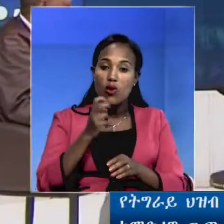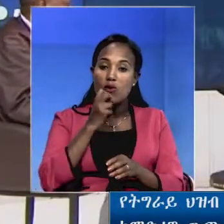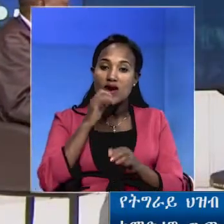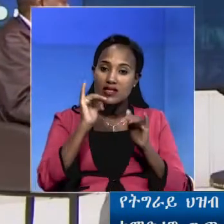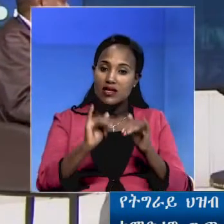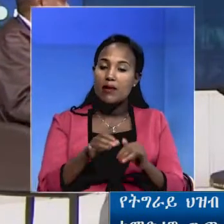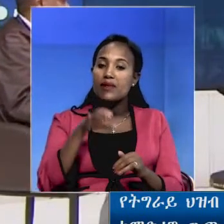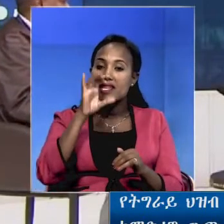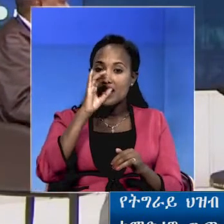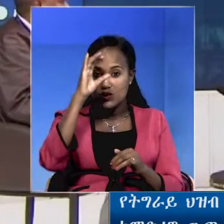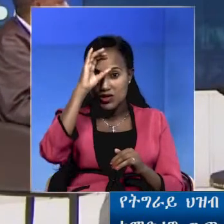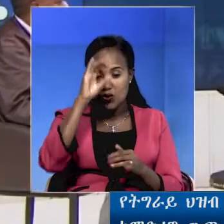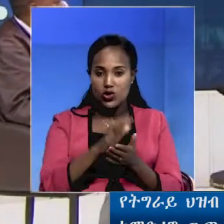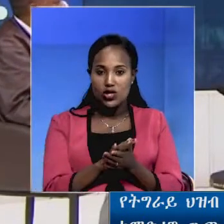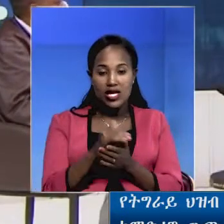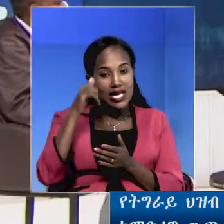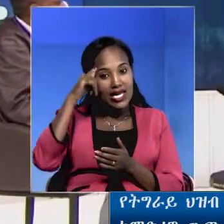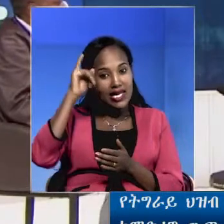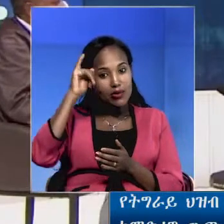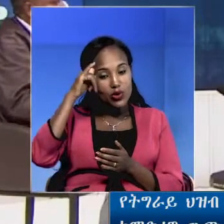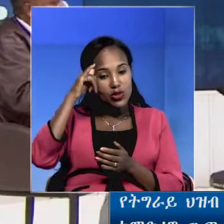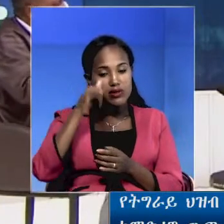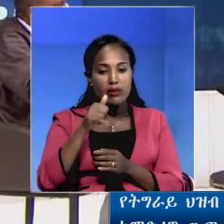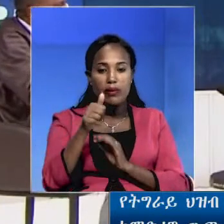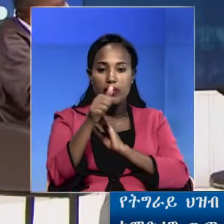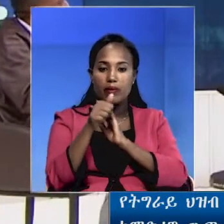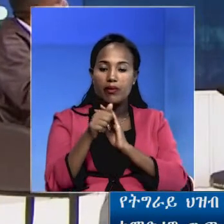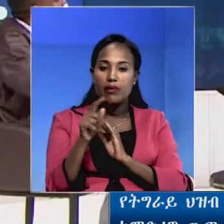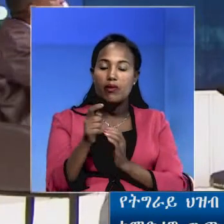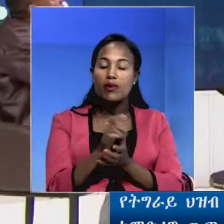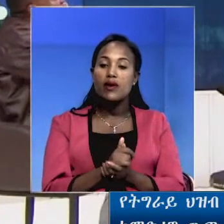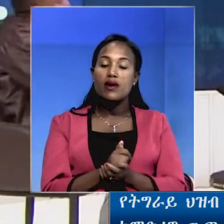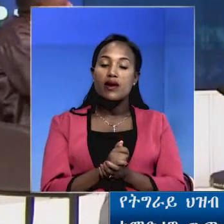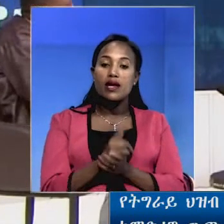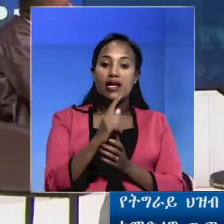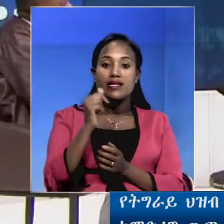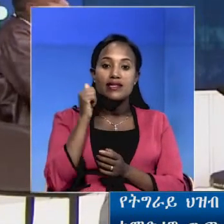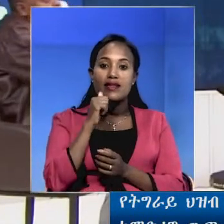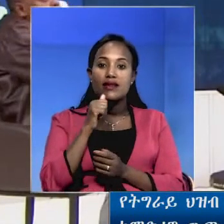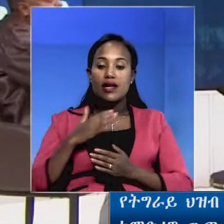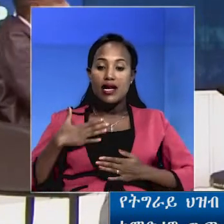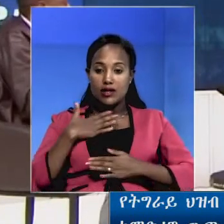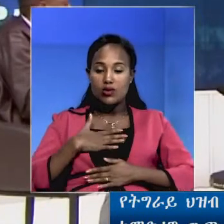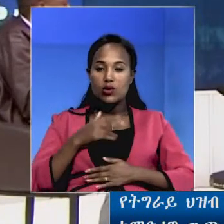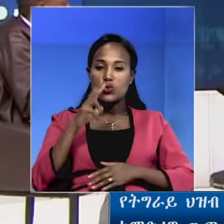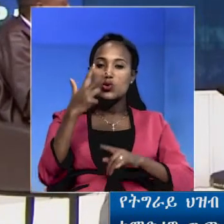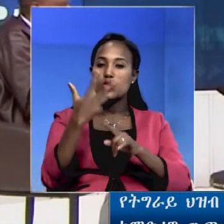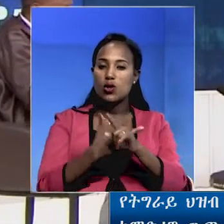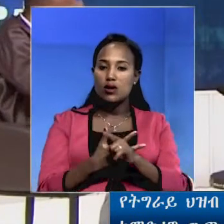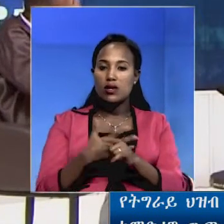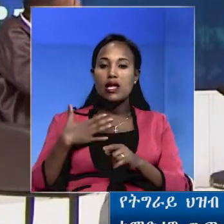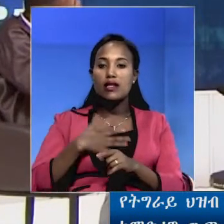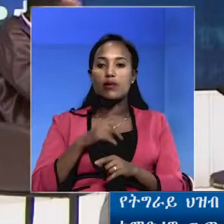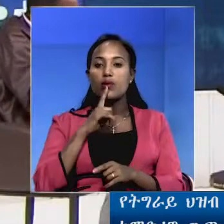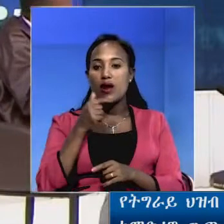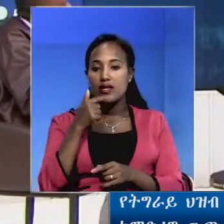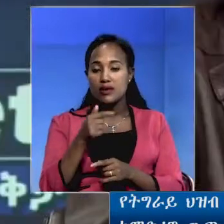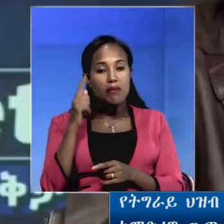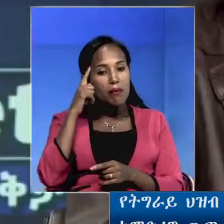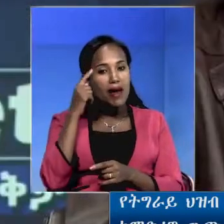ይጠጣል። እዚህ ጋር ከብቶች የሚጸዳዱበት እንትን ነው እና አንድ ሲቲዩን ቪኦኤ ላይ ገላይን ከታጠቁ ሶስት ወር የማይታሰብ ነው።